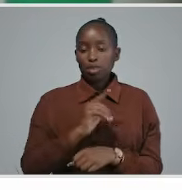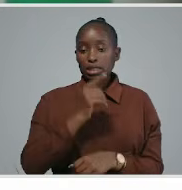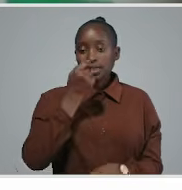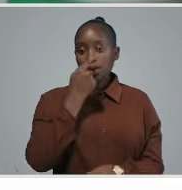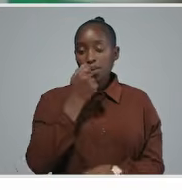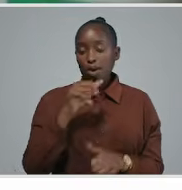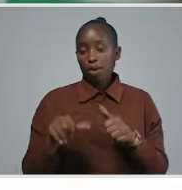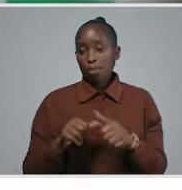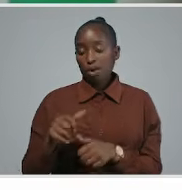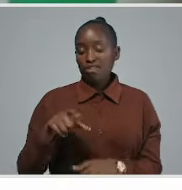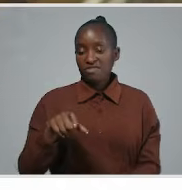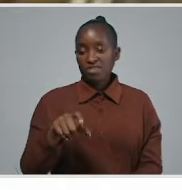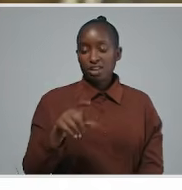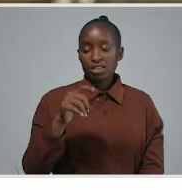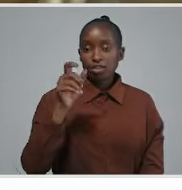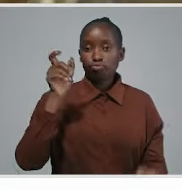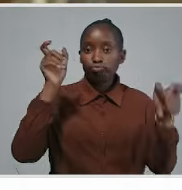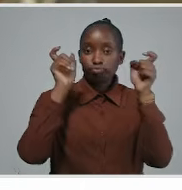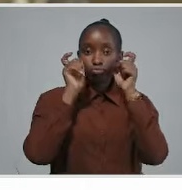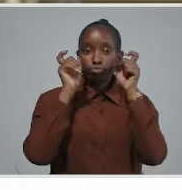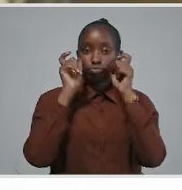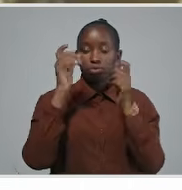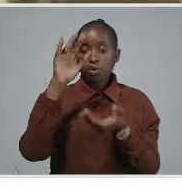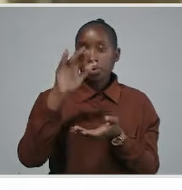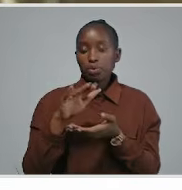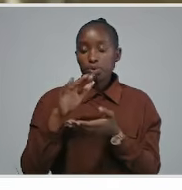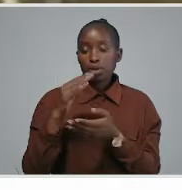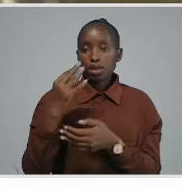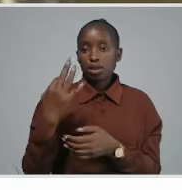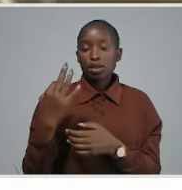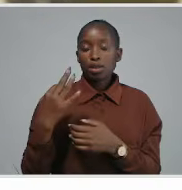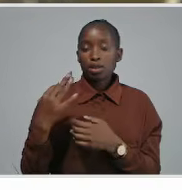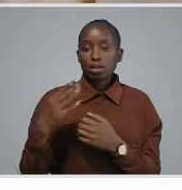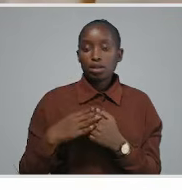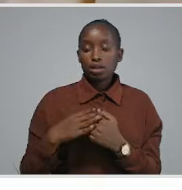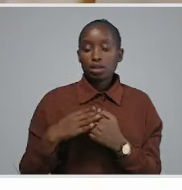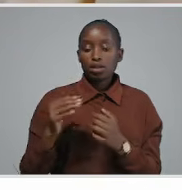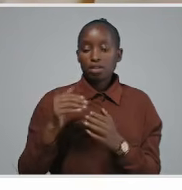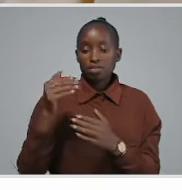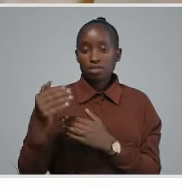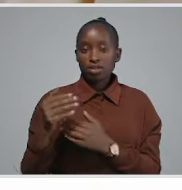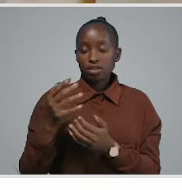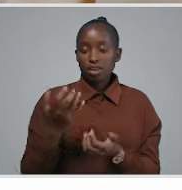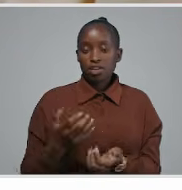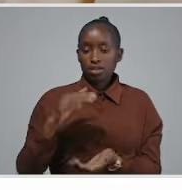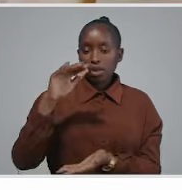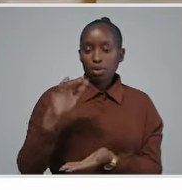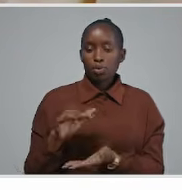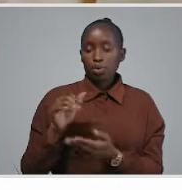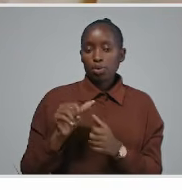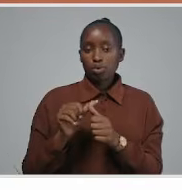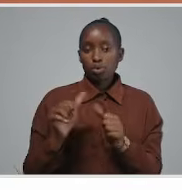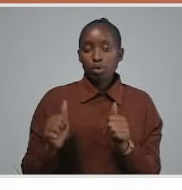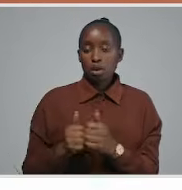vya HIV imepungua na kufikia 39% baada ya upungufu mkubwa kushuhudiwa kati ya